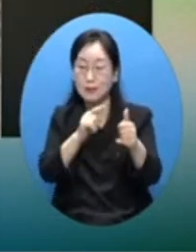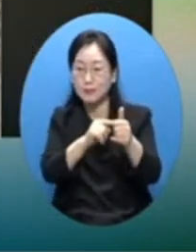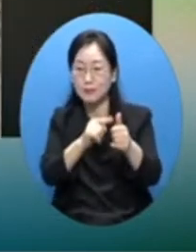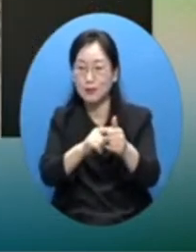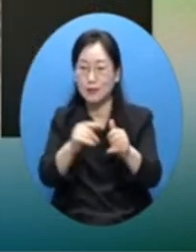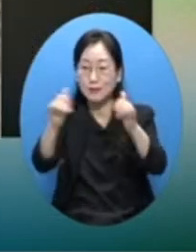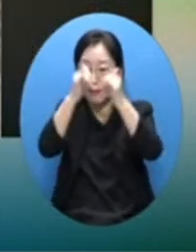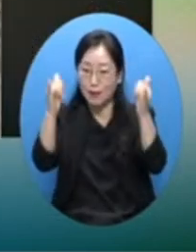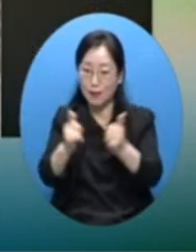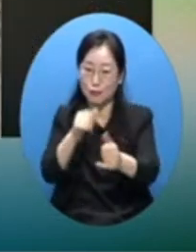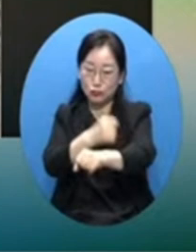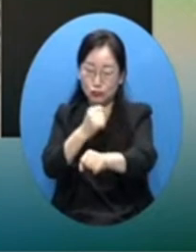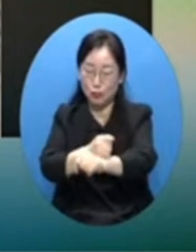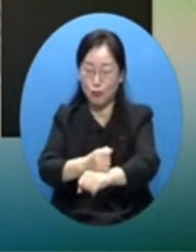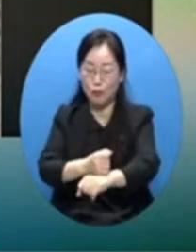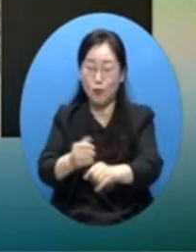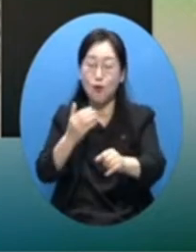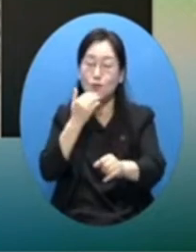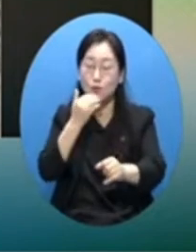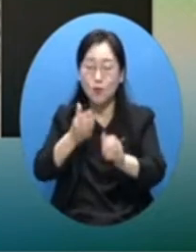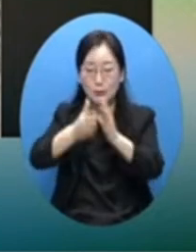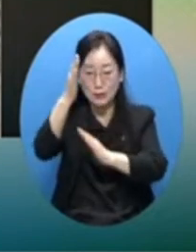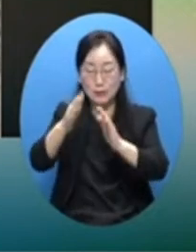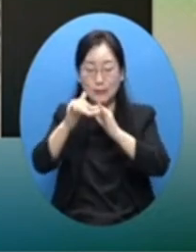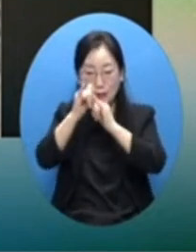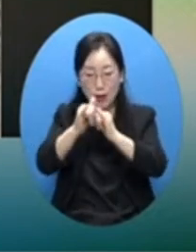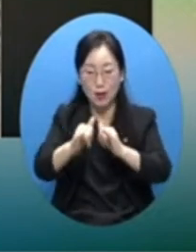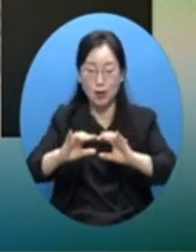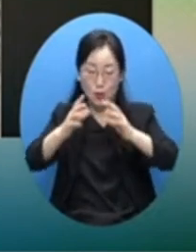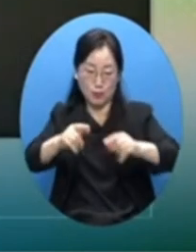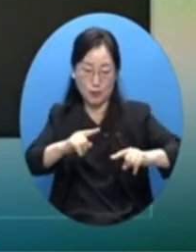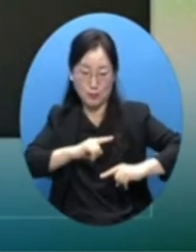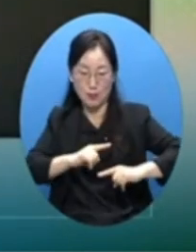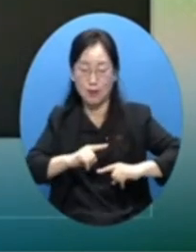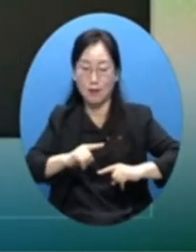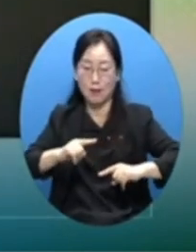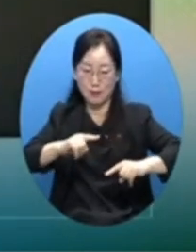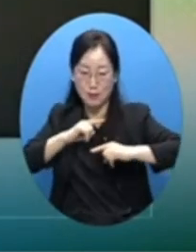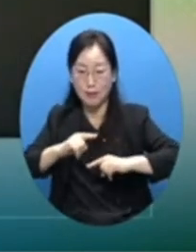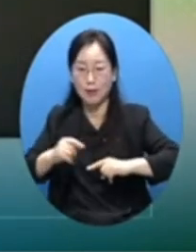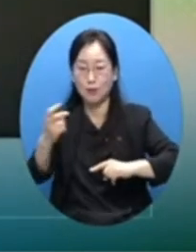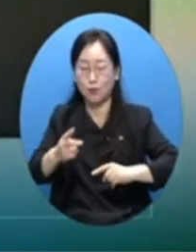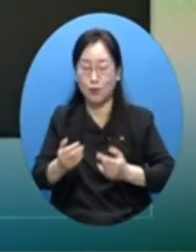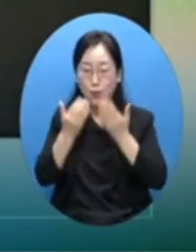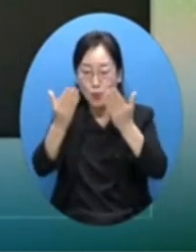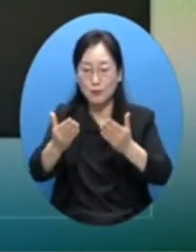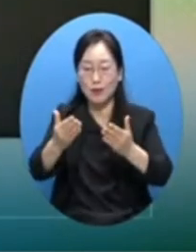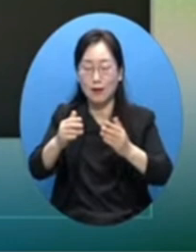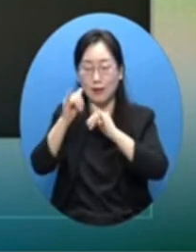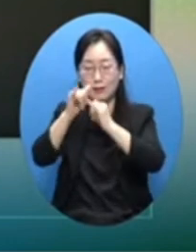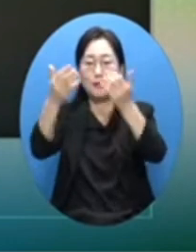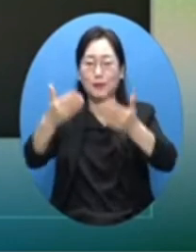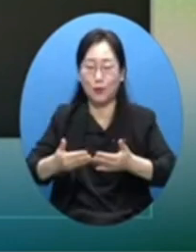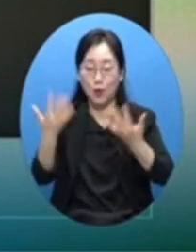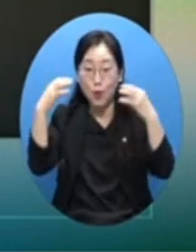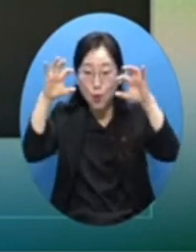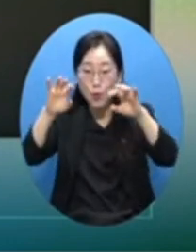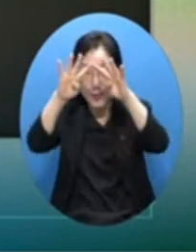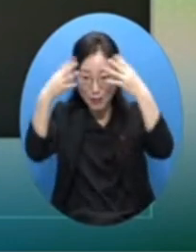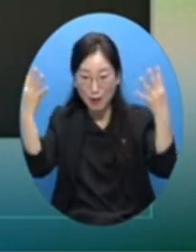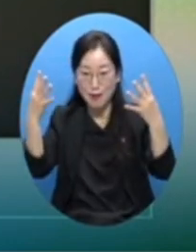공로를 인정받아 서울시민대상, 국민은장, 동백장, 청룡봉사상 등을 수상하고 모교인